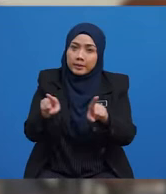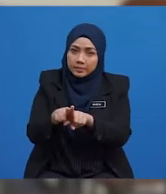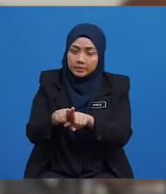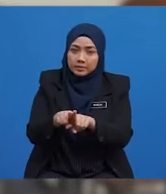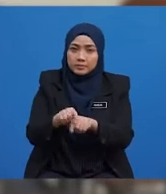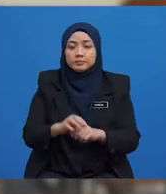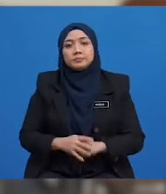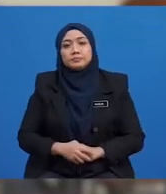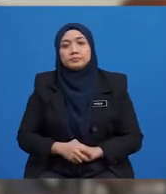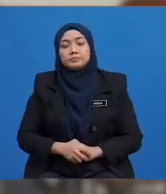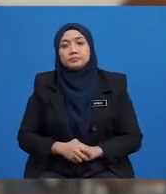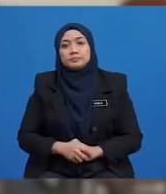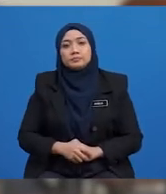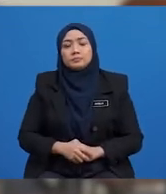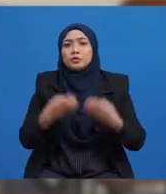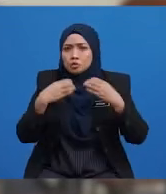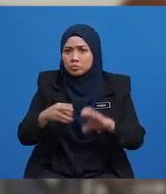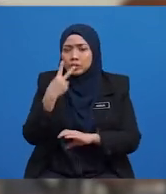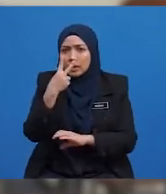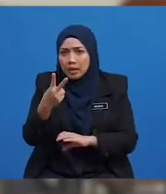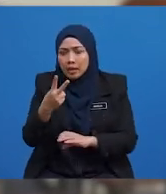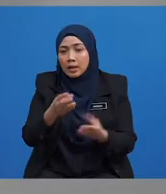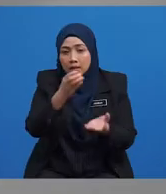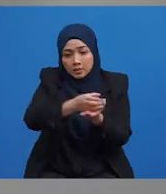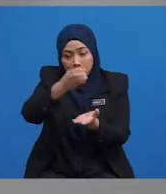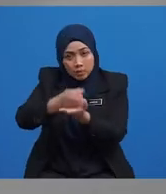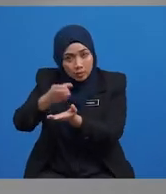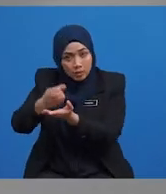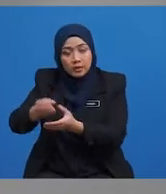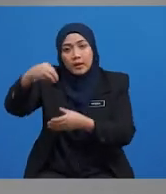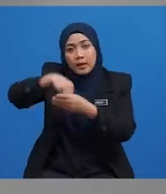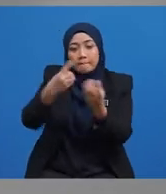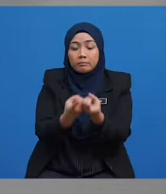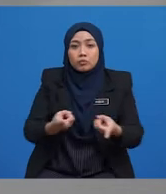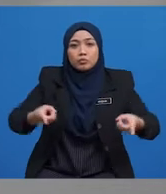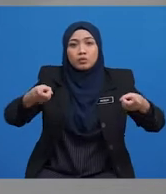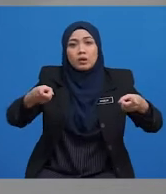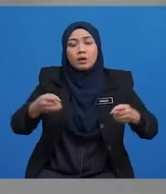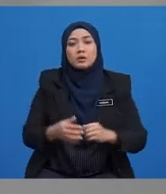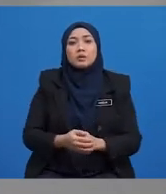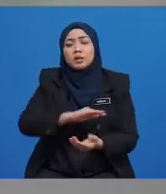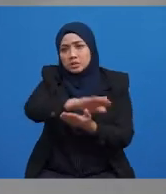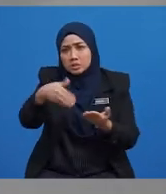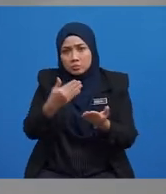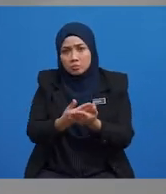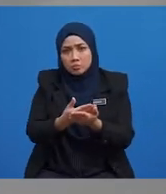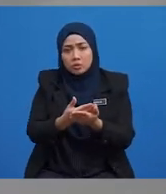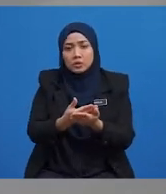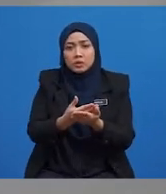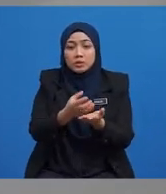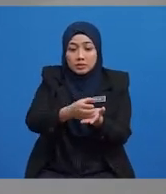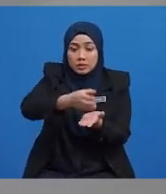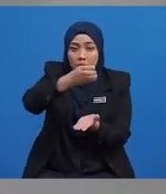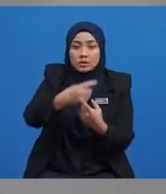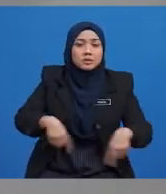bersama-sama. Cuba lihat cawan-cawan di dalam dulang ini. Semua cawan tersebut